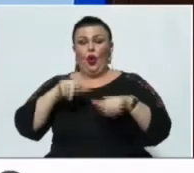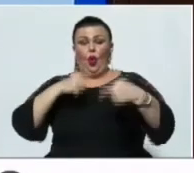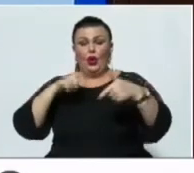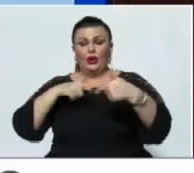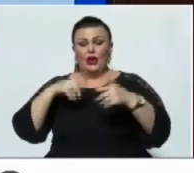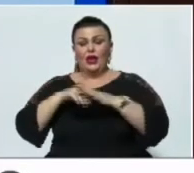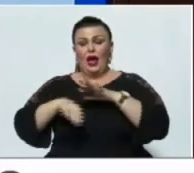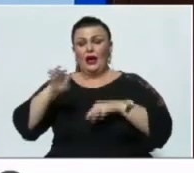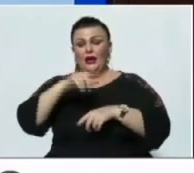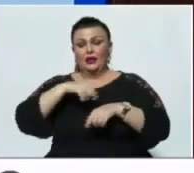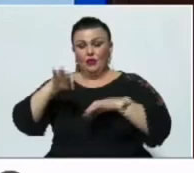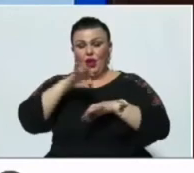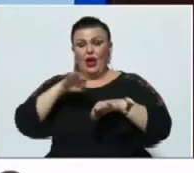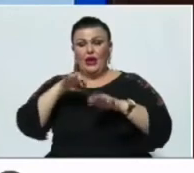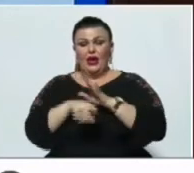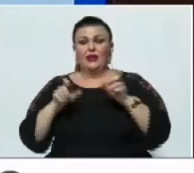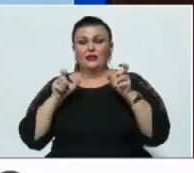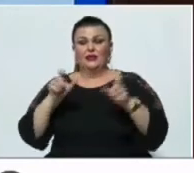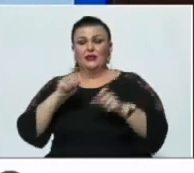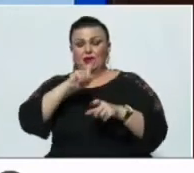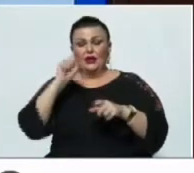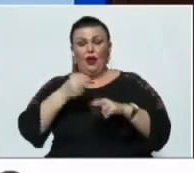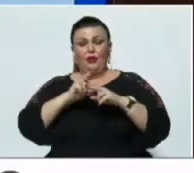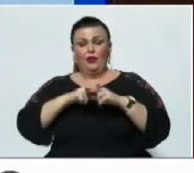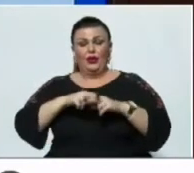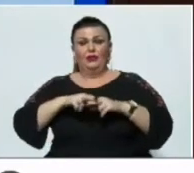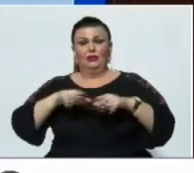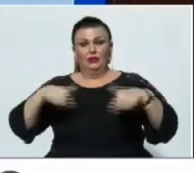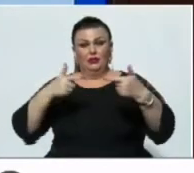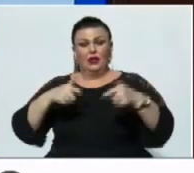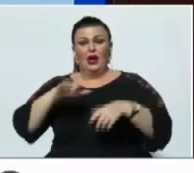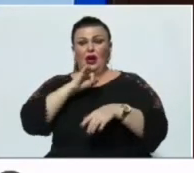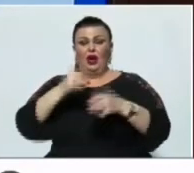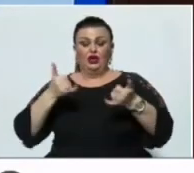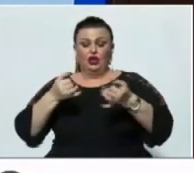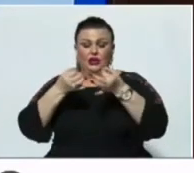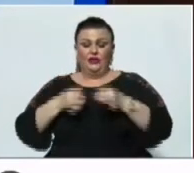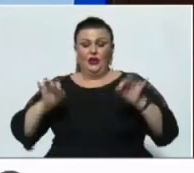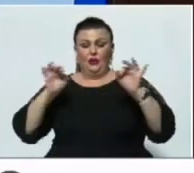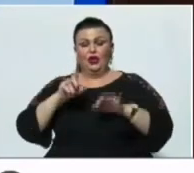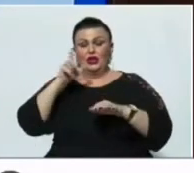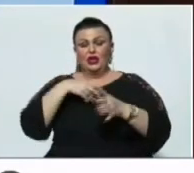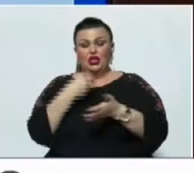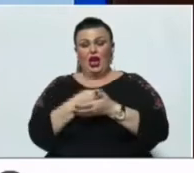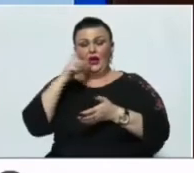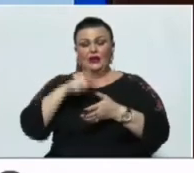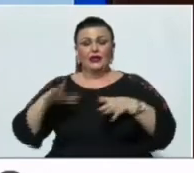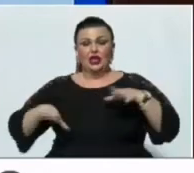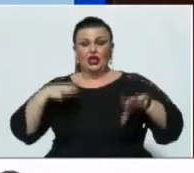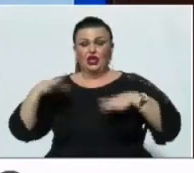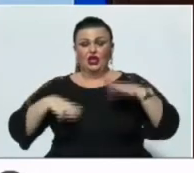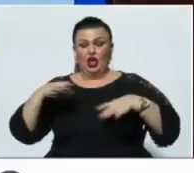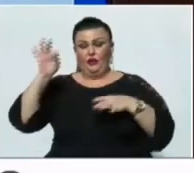Bu layihələr xüsusi karantin rejimi ilə əlaqədar olaraq gənclərin sahib olduqları asudə zamanın onların şəxsi inkişafları önündə